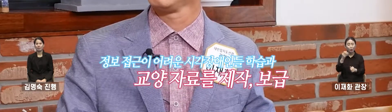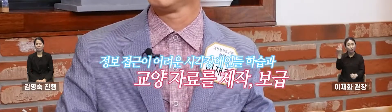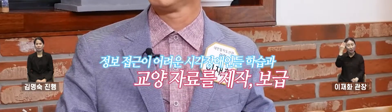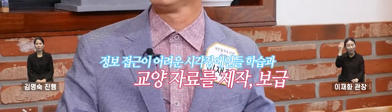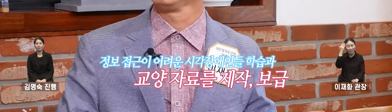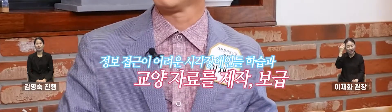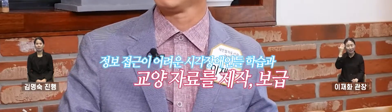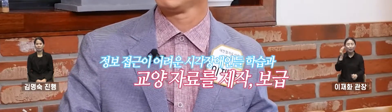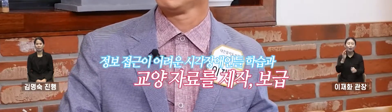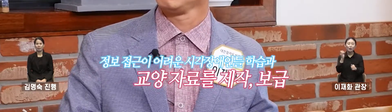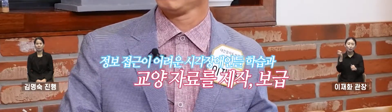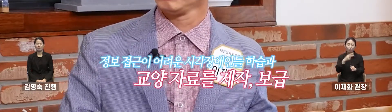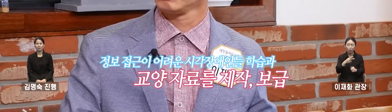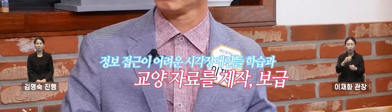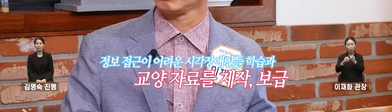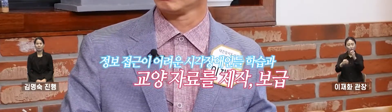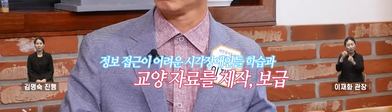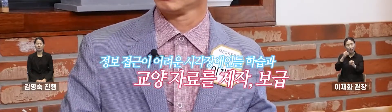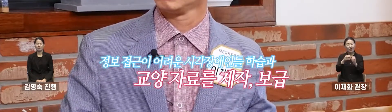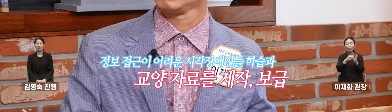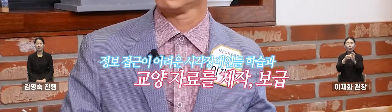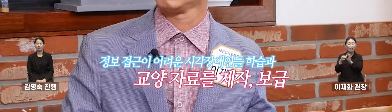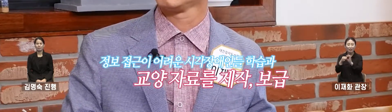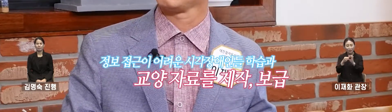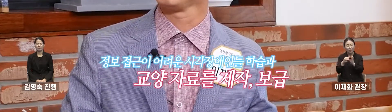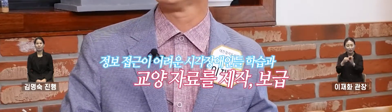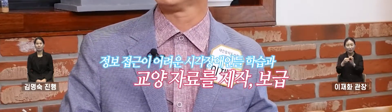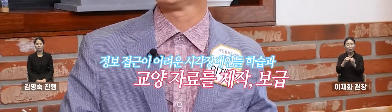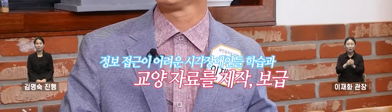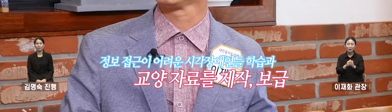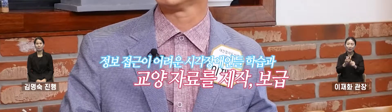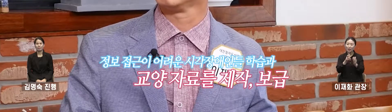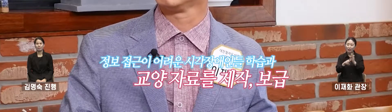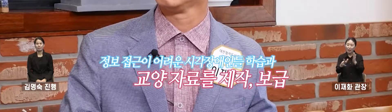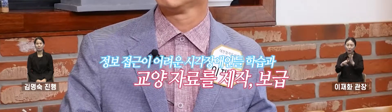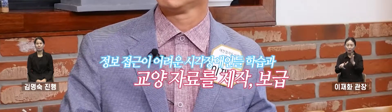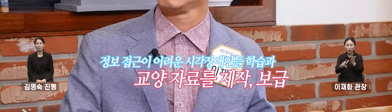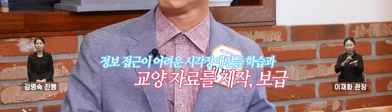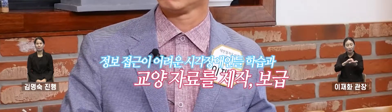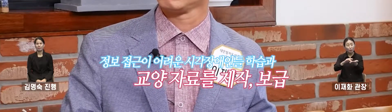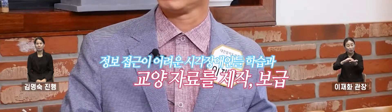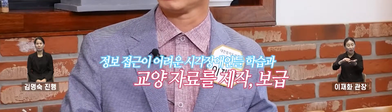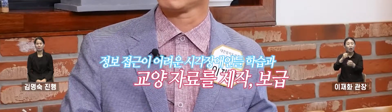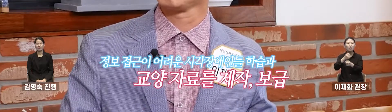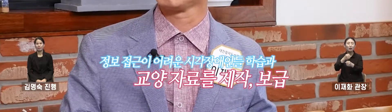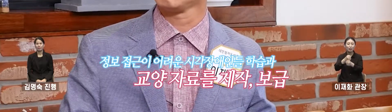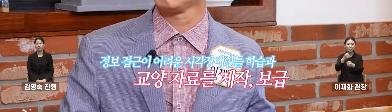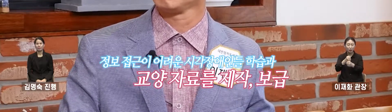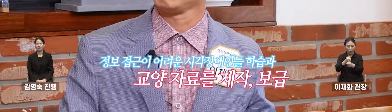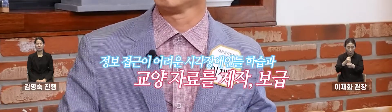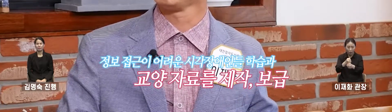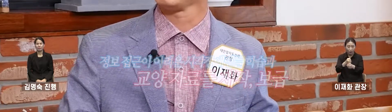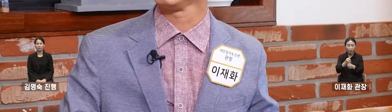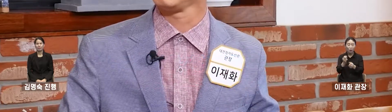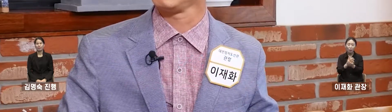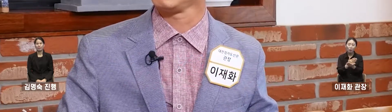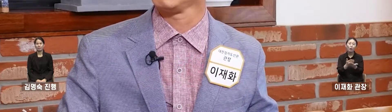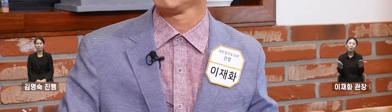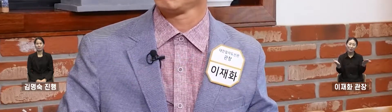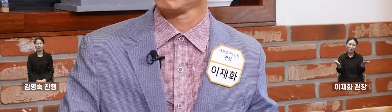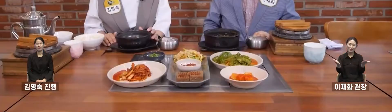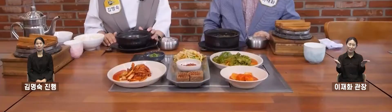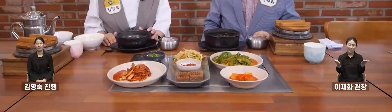교양이나 문화 이런 쪽으로 자료를 만들어서 제작해주고 보급하는